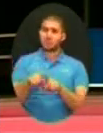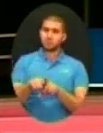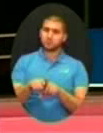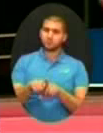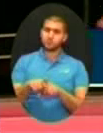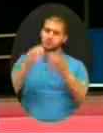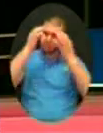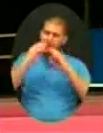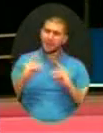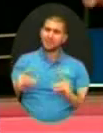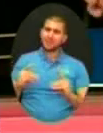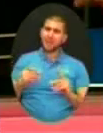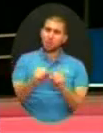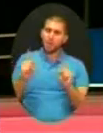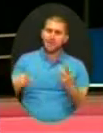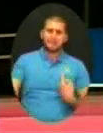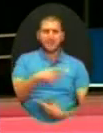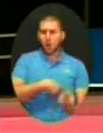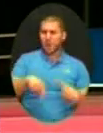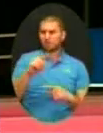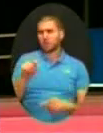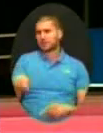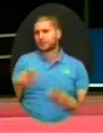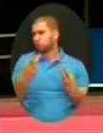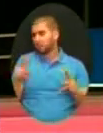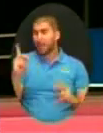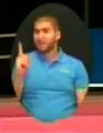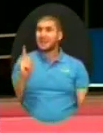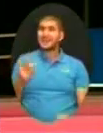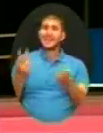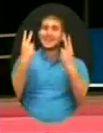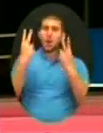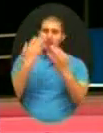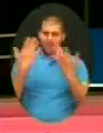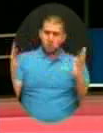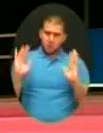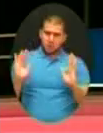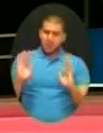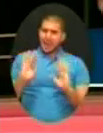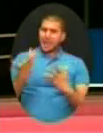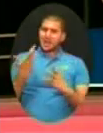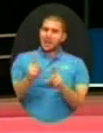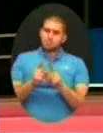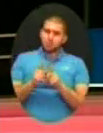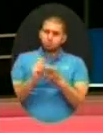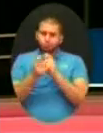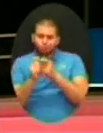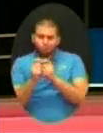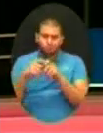בערך התורה, אבל הבירוקרטיה של הכנסת פחות חשובה. אבל העיקרון ברור. עכשיו, איך מלטשים את